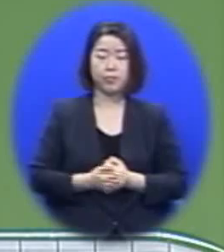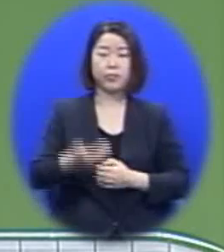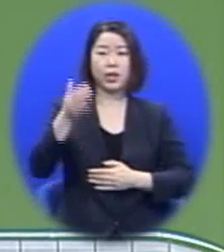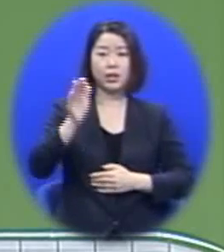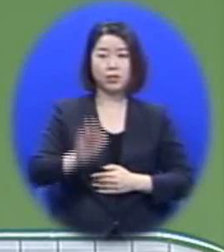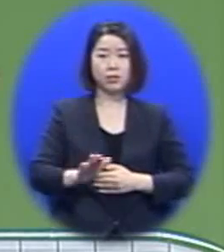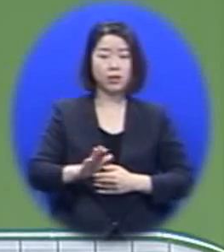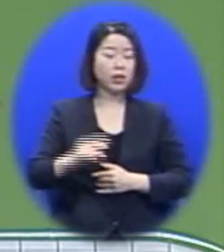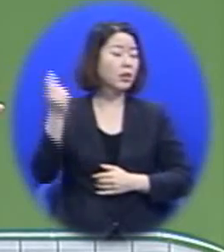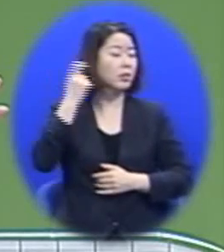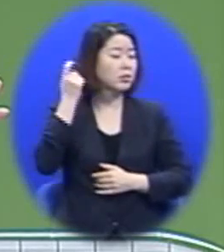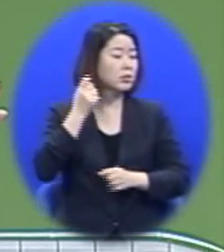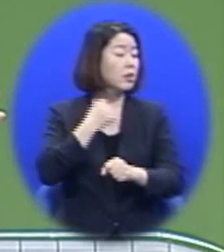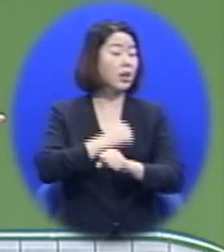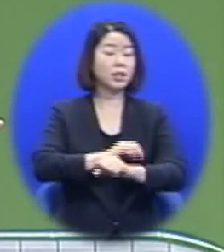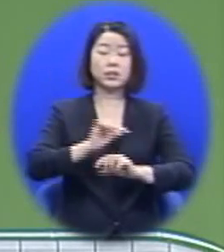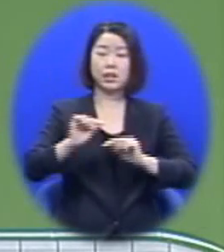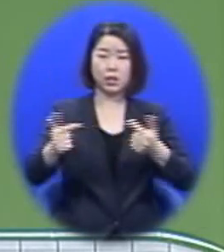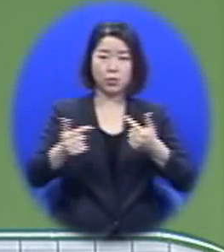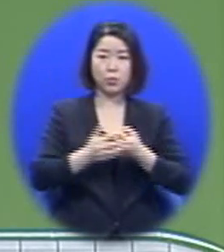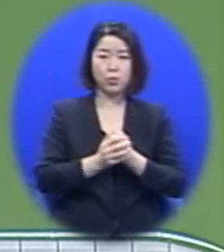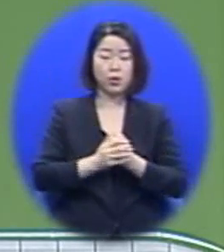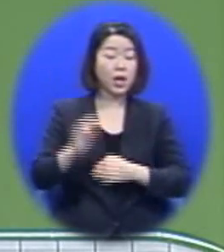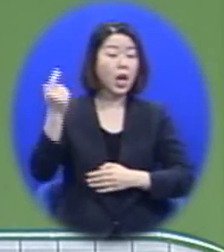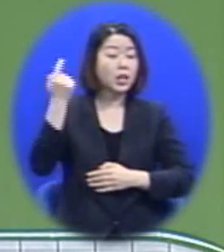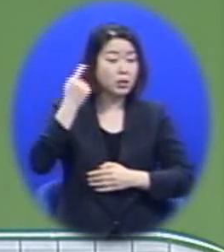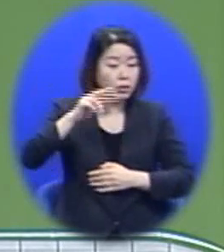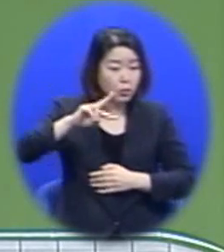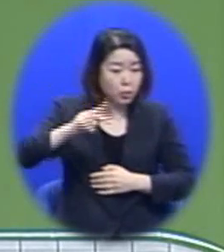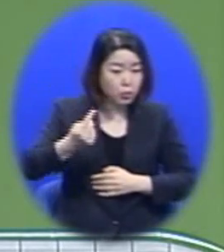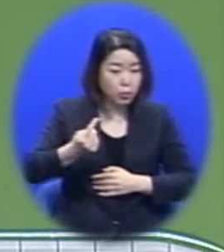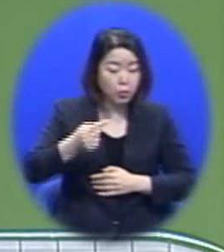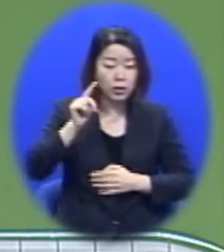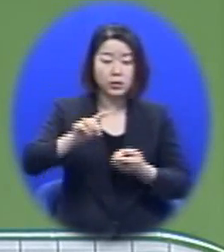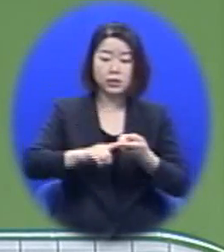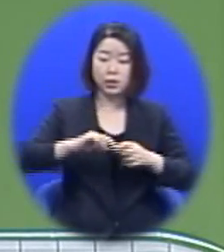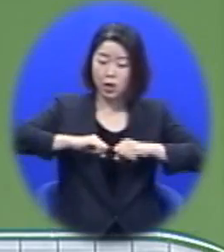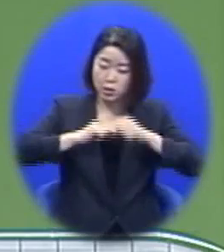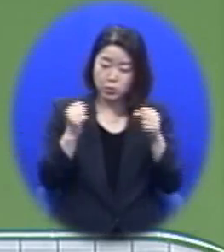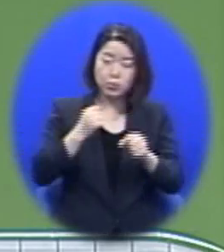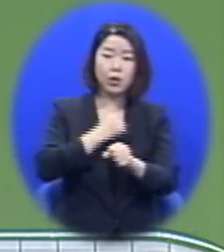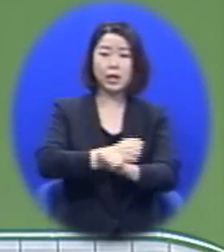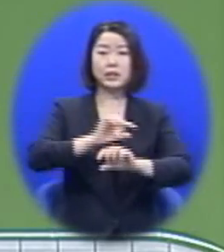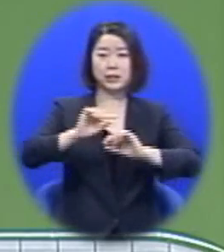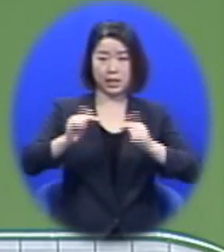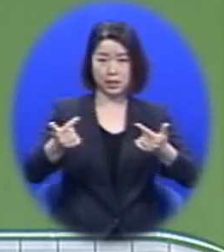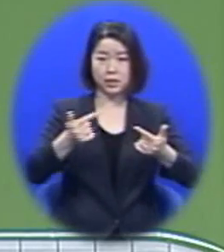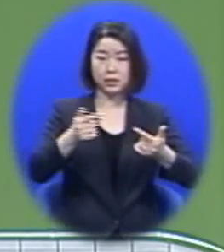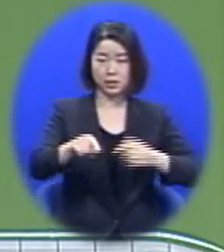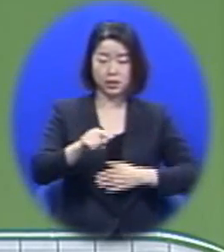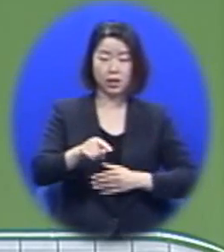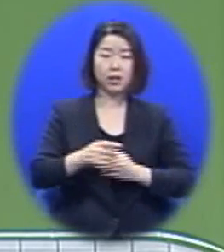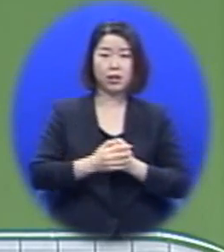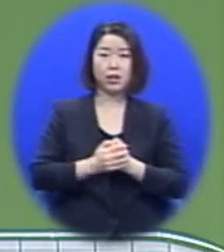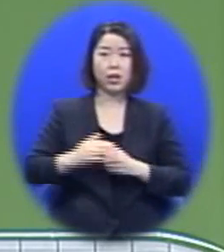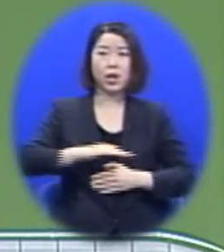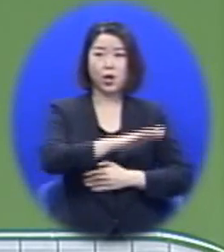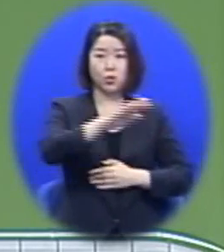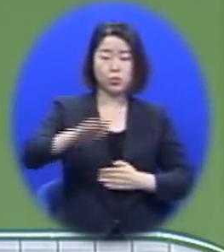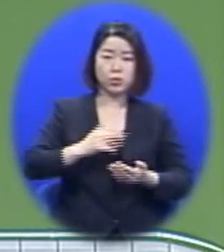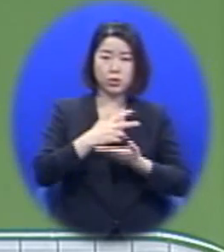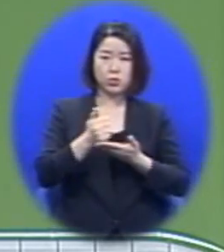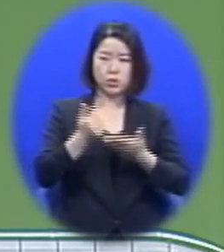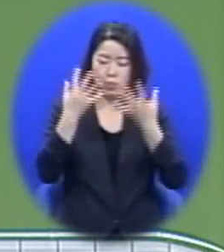그런데 들으려고 하지도 않고 듣고도 그대로 순종하려고 하지 않는 것이 우리 주님을